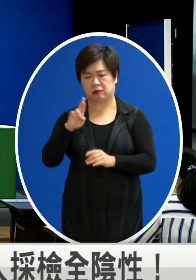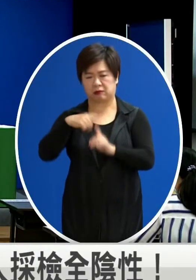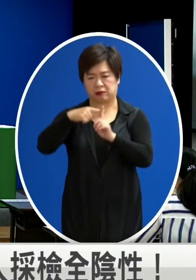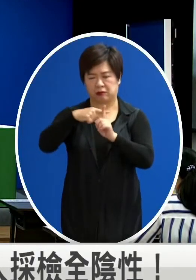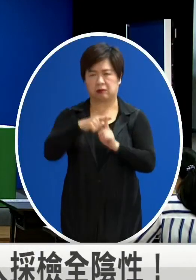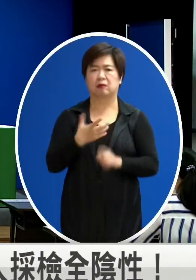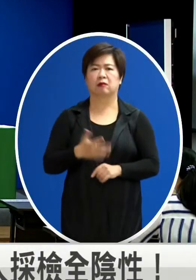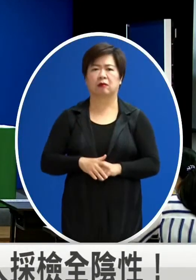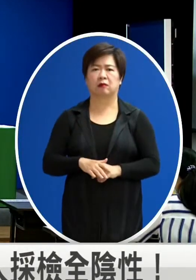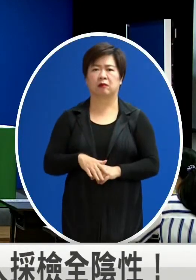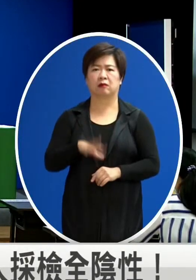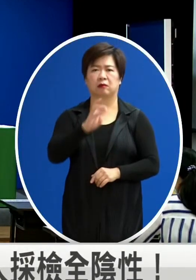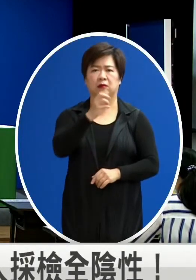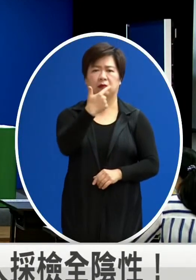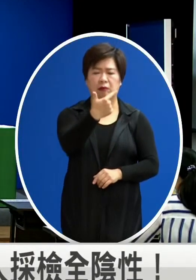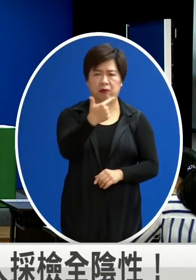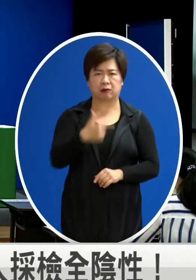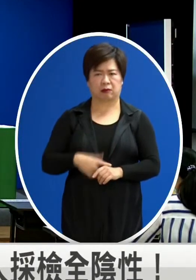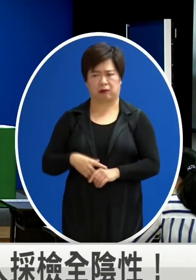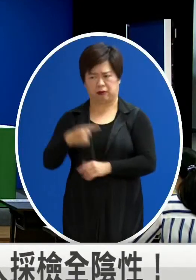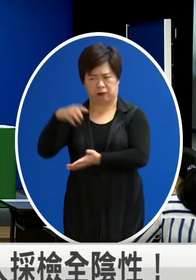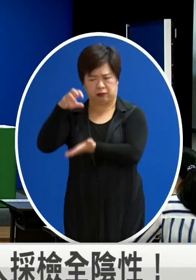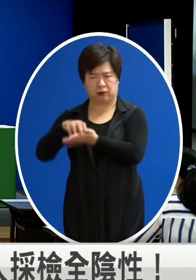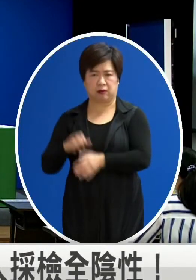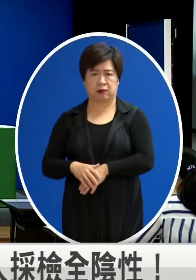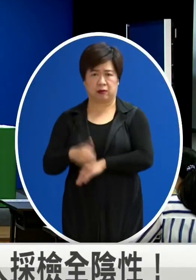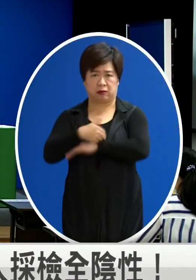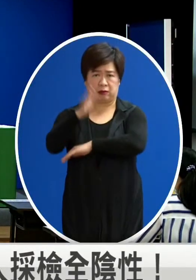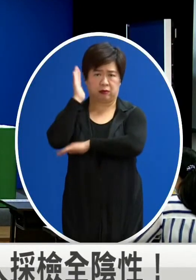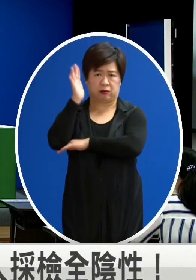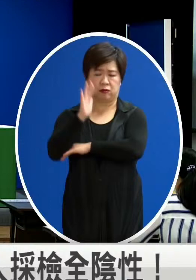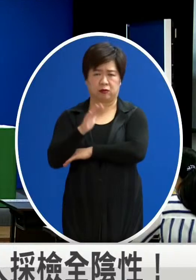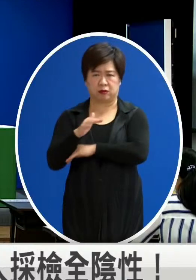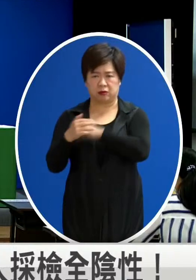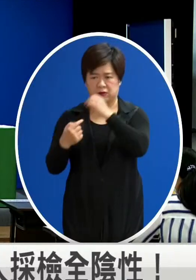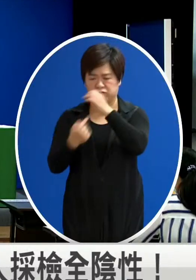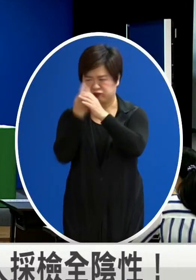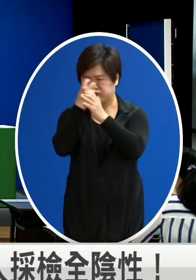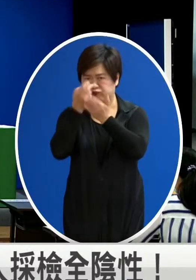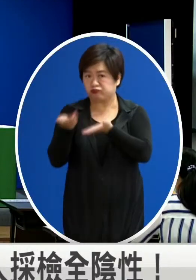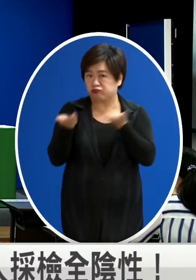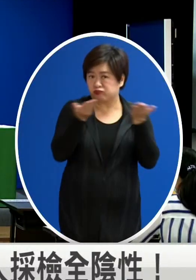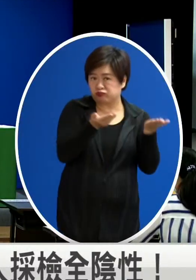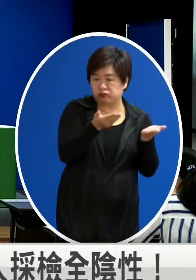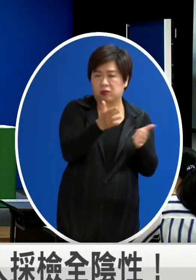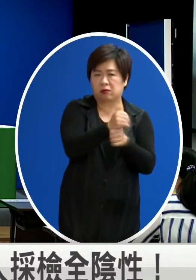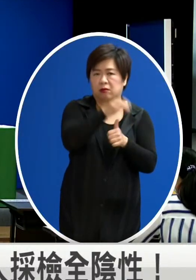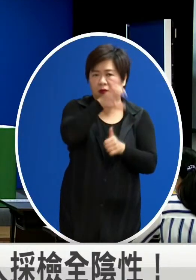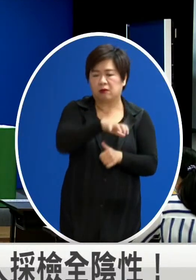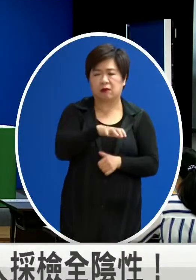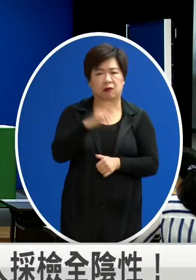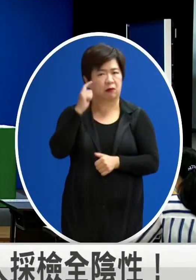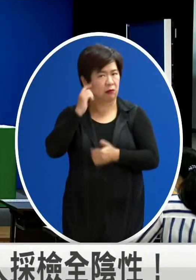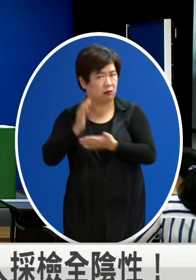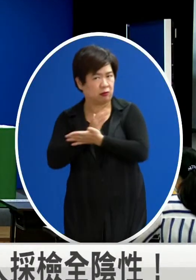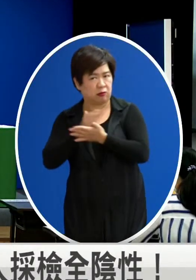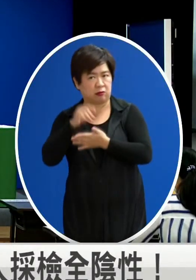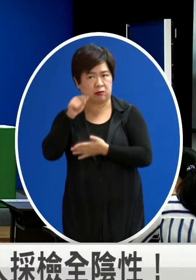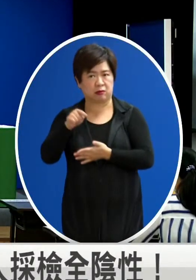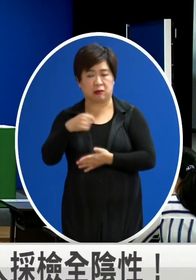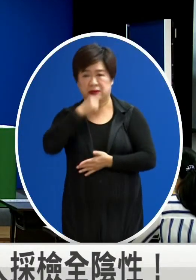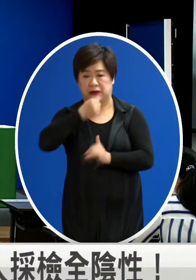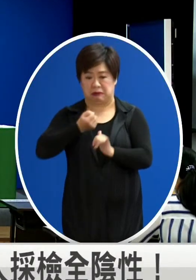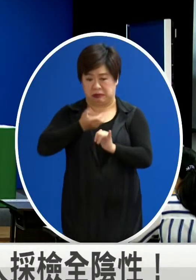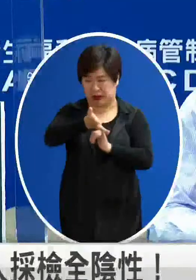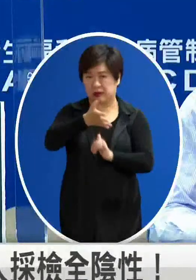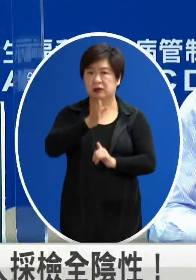36，然后第二次却是阴性。那新竹县府是说已经把检体要交给中央去判读，请问中央掌握这个案例吗？她算不算是本土确